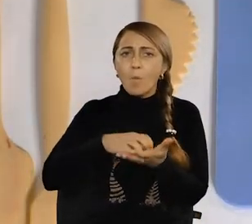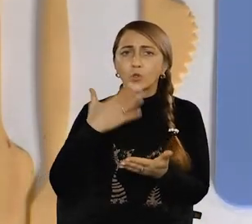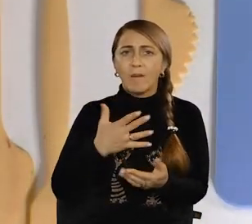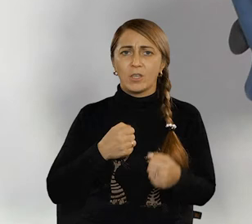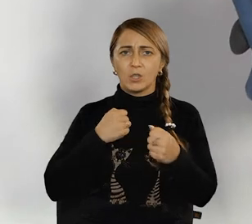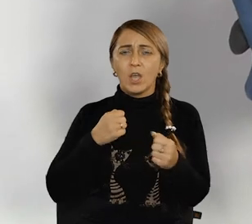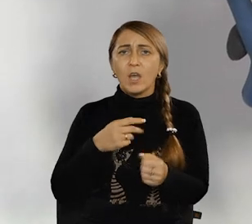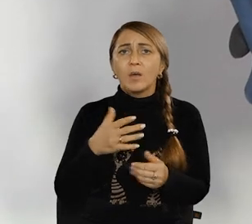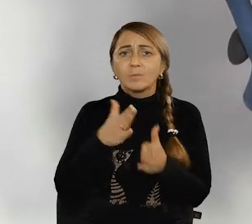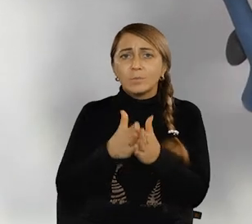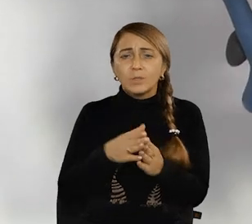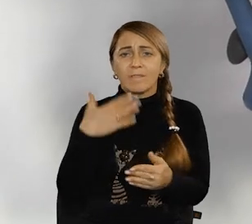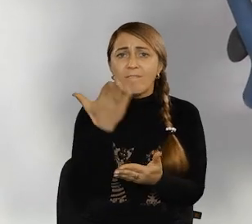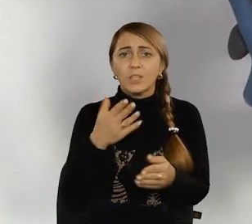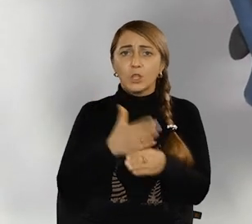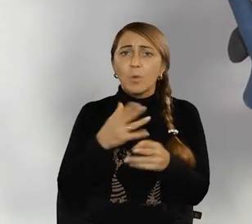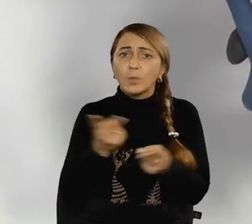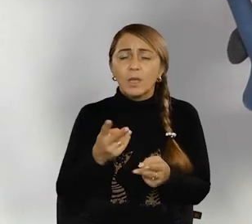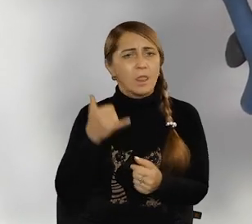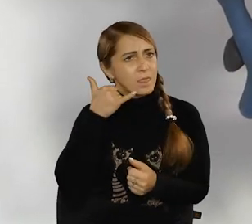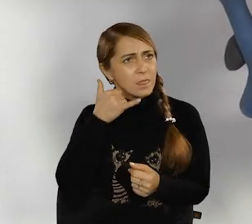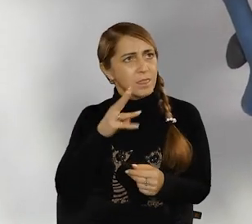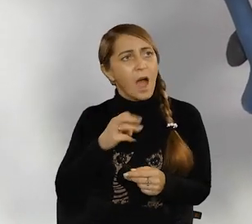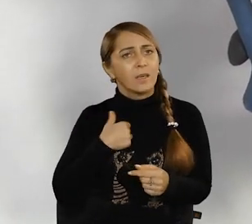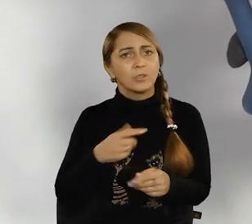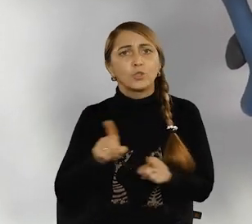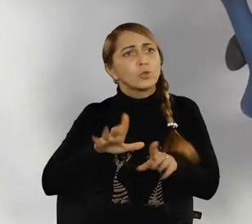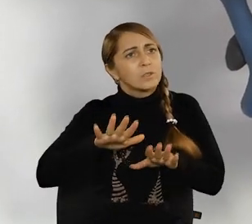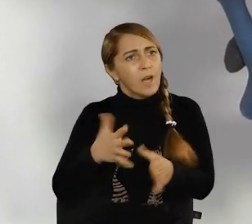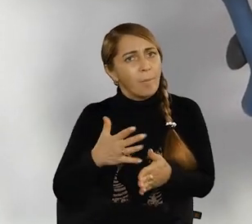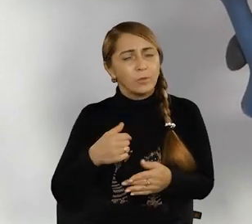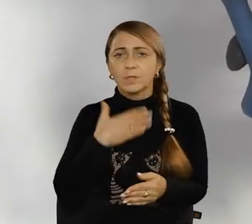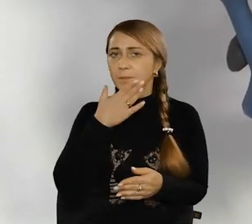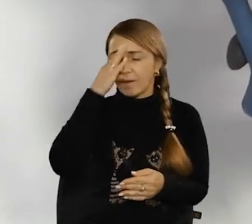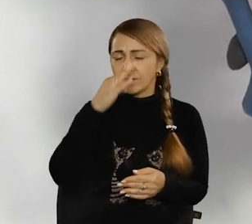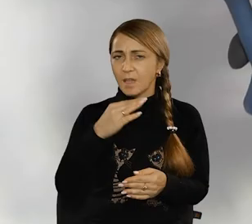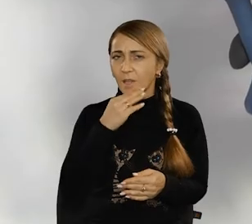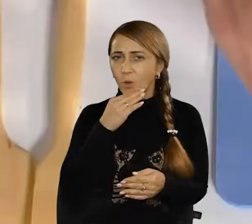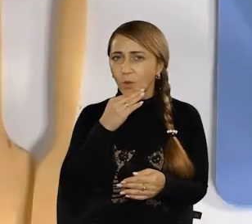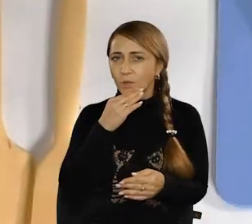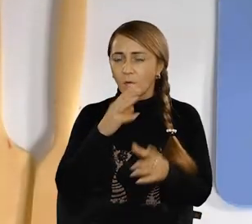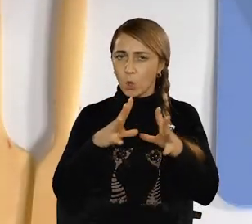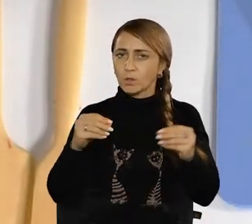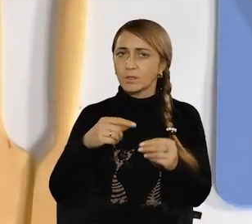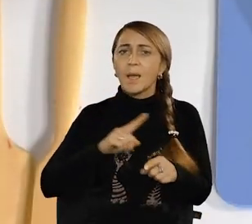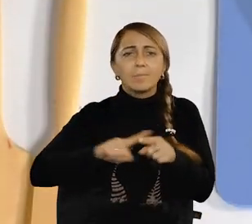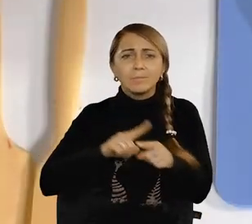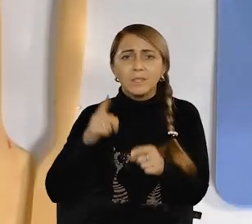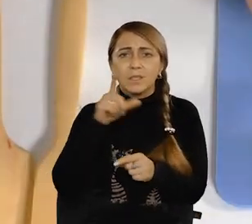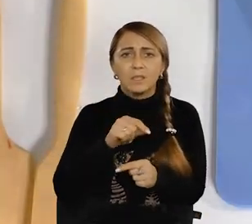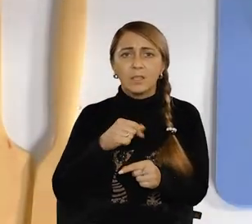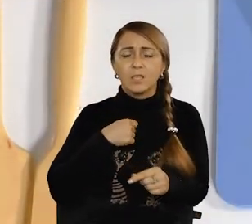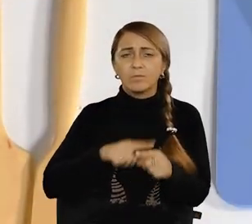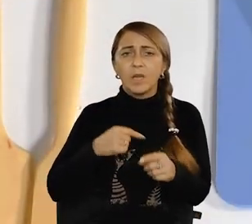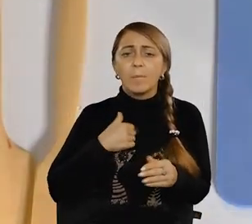турбує, треба ваша допомога. Так, що трапилося? – запитав тато круасан. Їдьте швиденько,